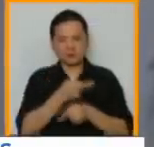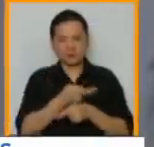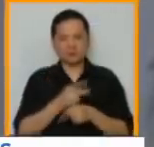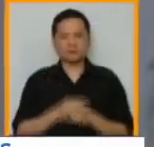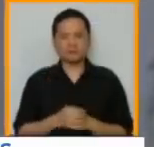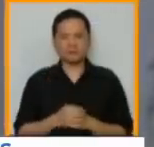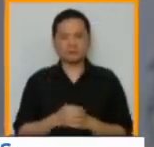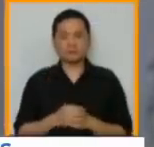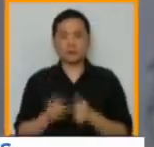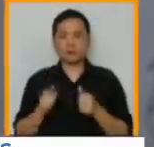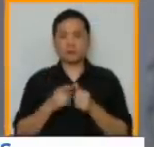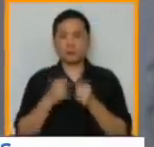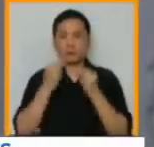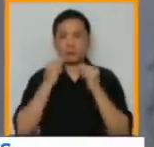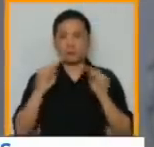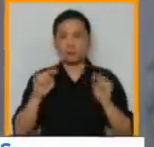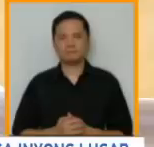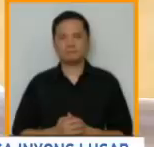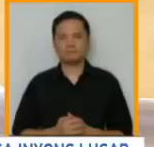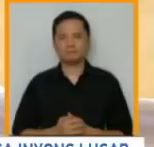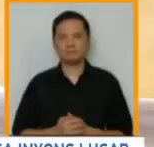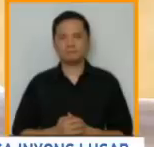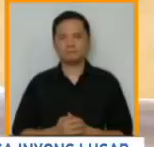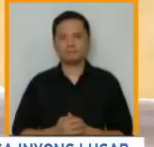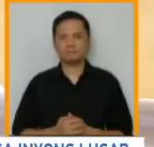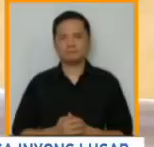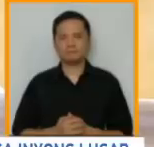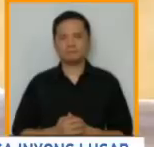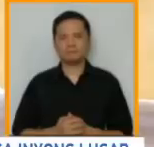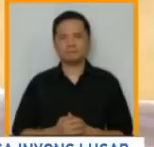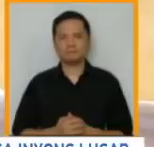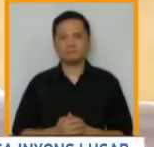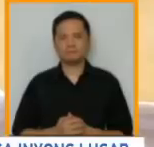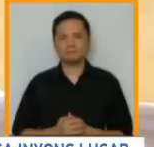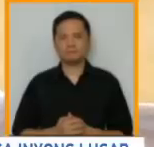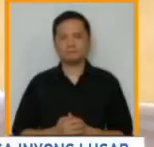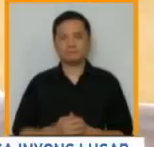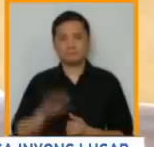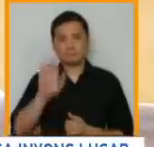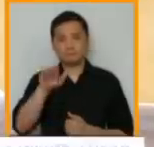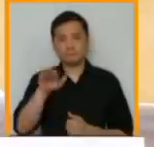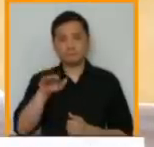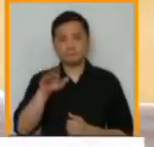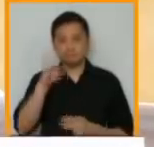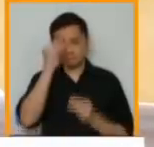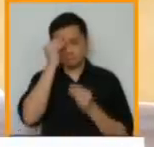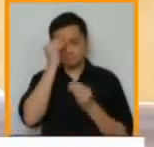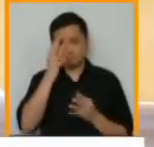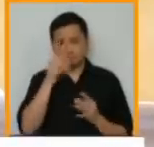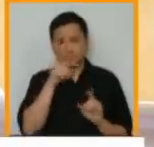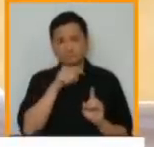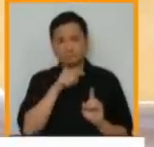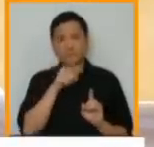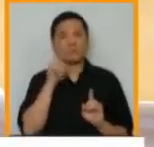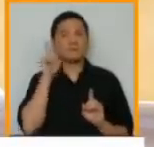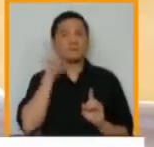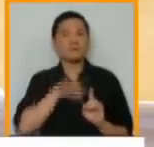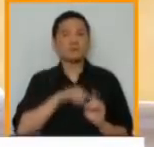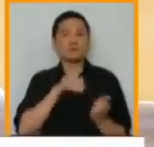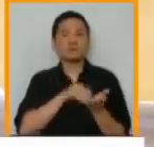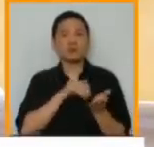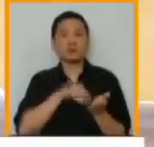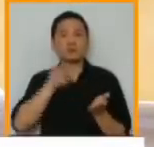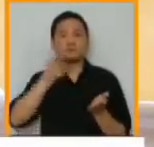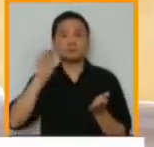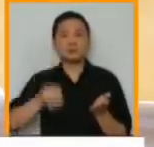buong puso para sa Pilipino. Igan arestado ang isang peking doktor sa Maynila. Ang nagpauli sa kanya,